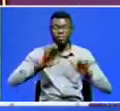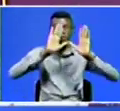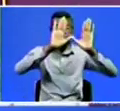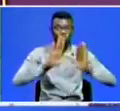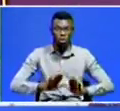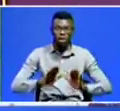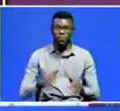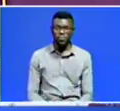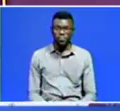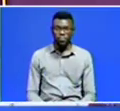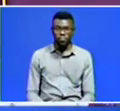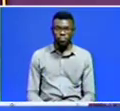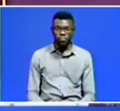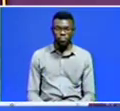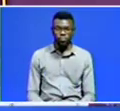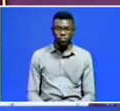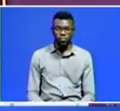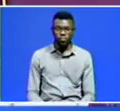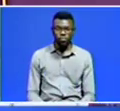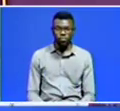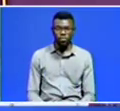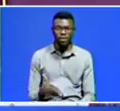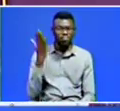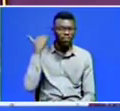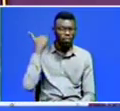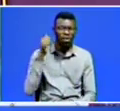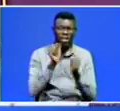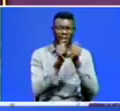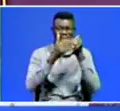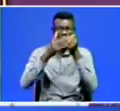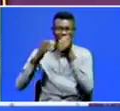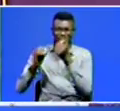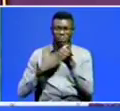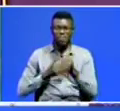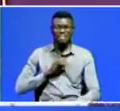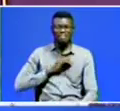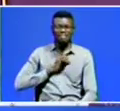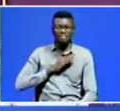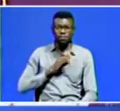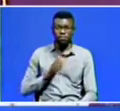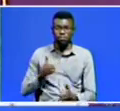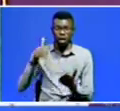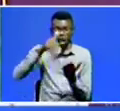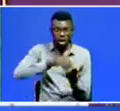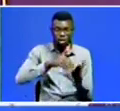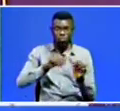the fear of the 90s does not clip